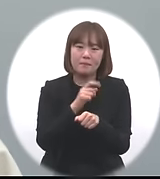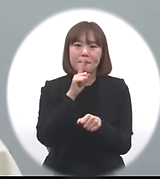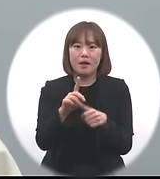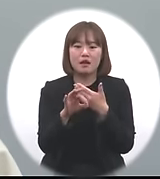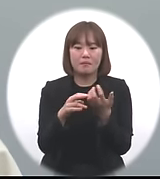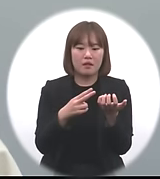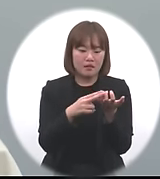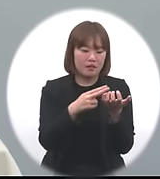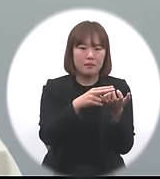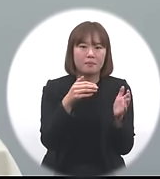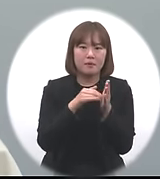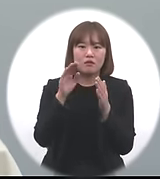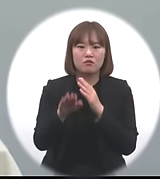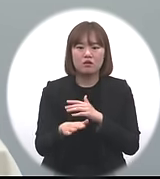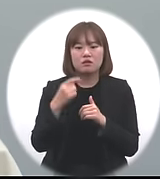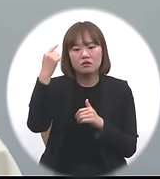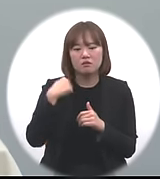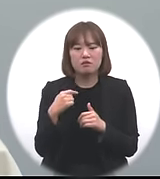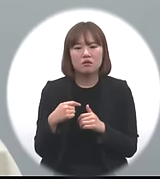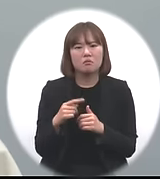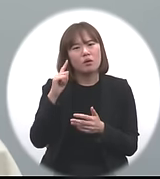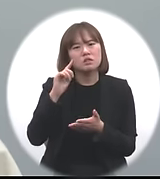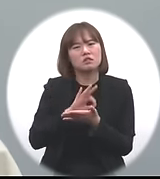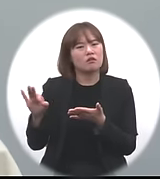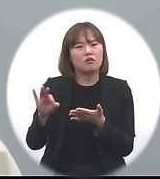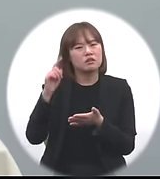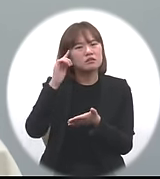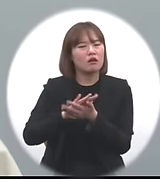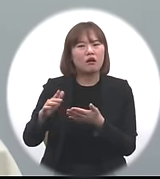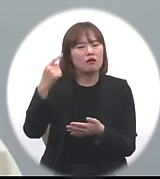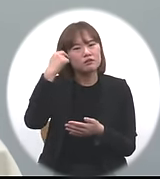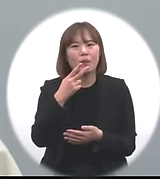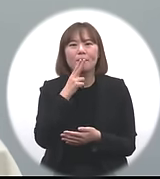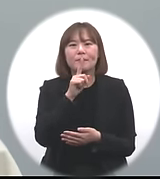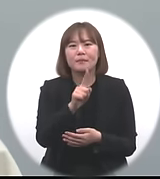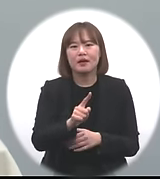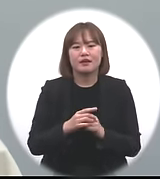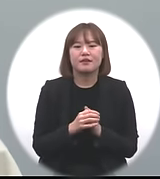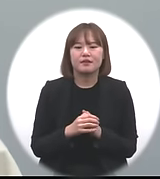말씀드리면 닦아보고 온 환자분들이 다 뭐라고 그러냐면, 선생님, 이건 시원하지가 않아요.